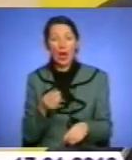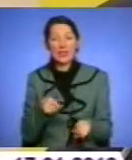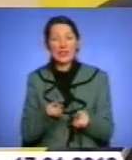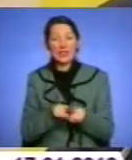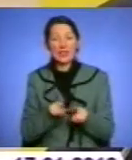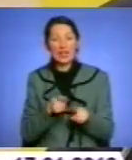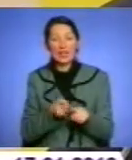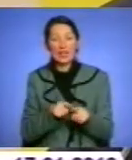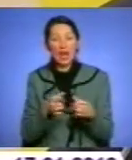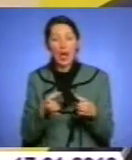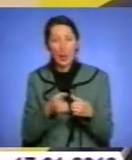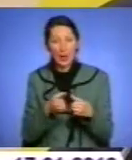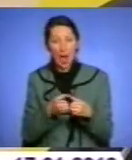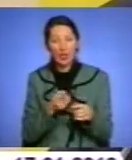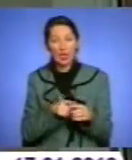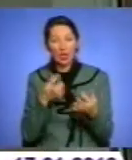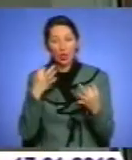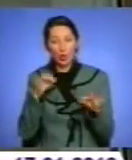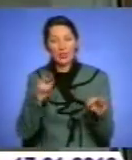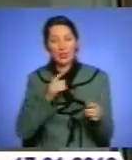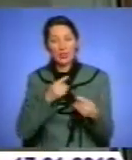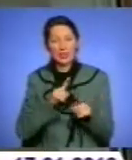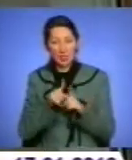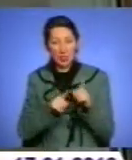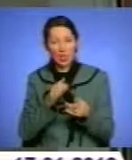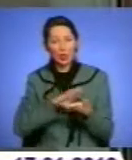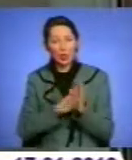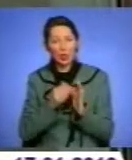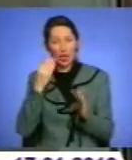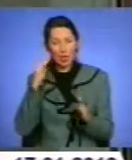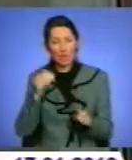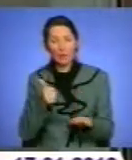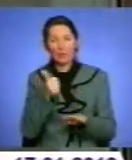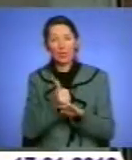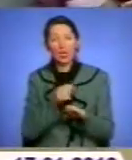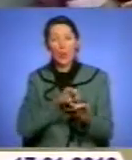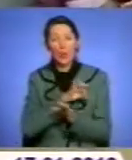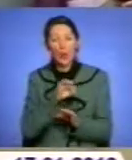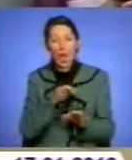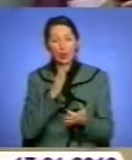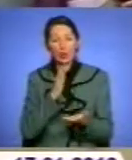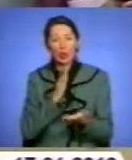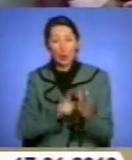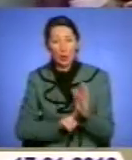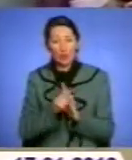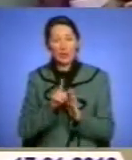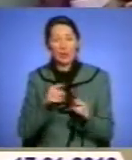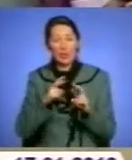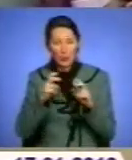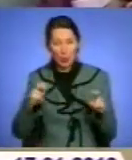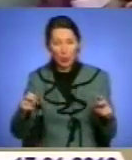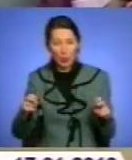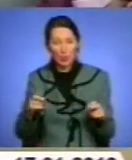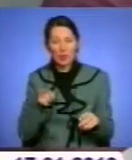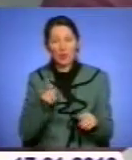дозволять суттєво змінити ситуацію на краще. Пілотним проєктом спровадження екстреної медичної допомоги став Дніпропетровськ. Там передусім